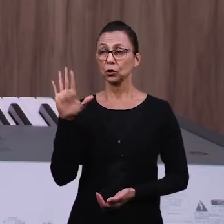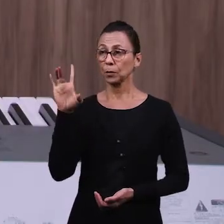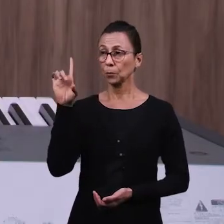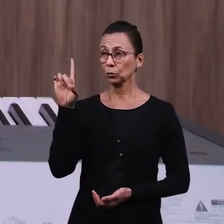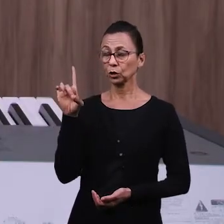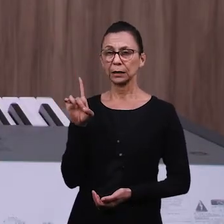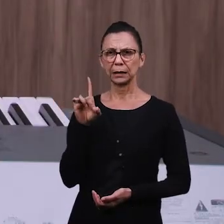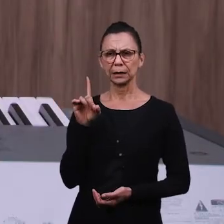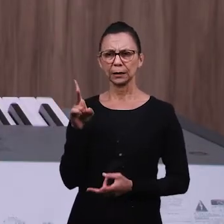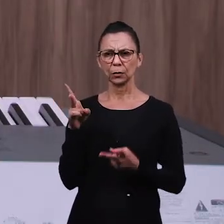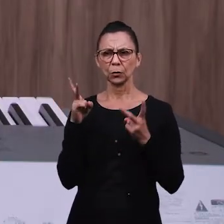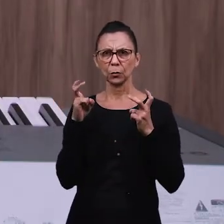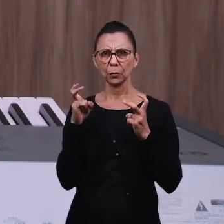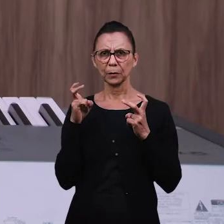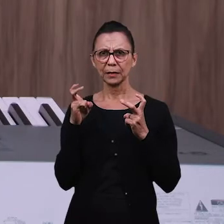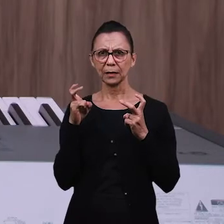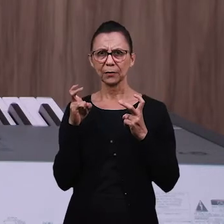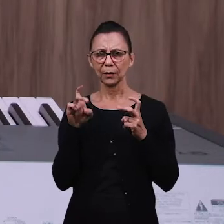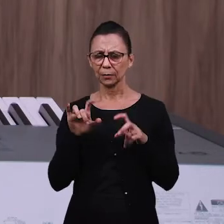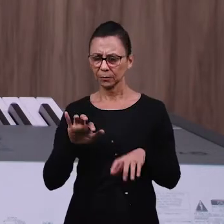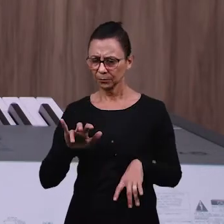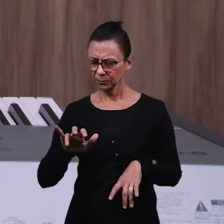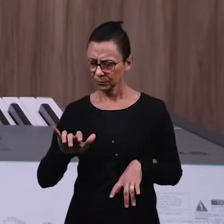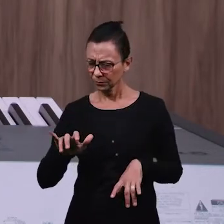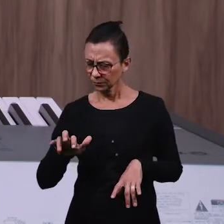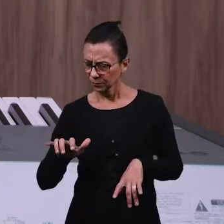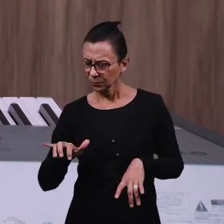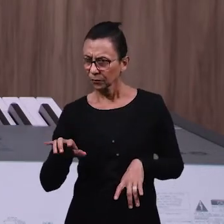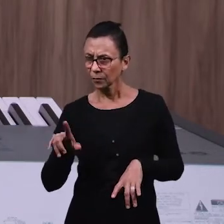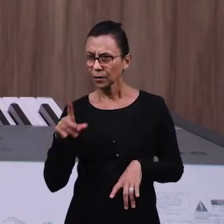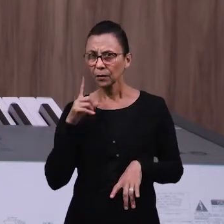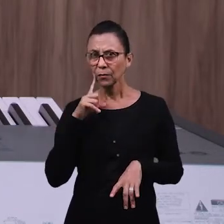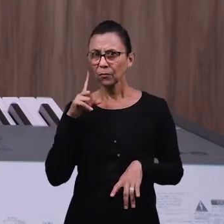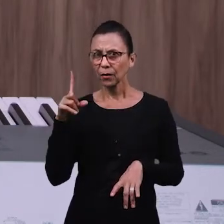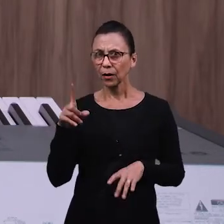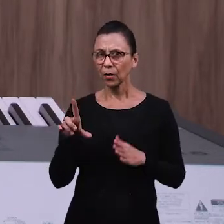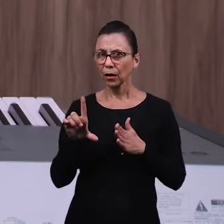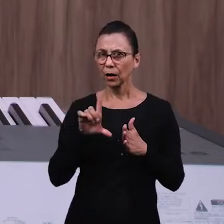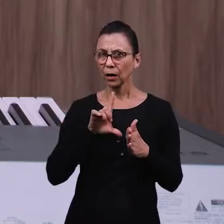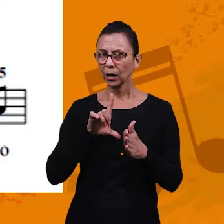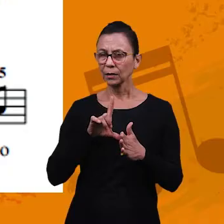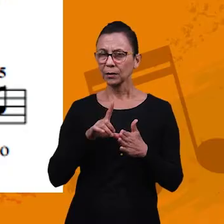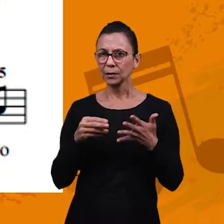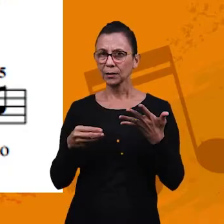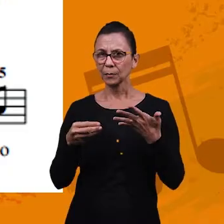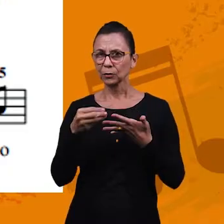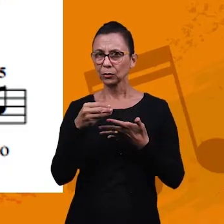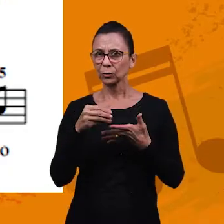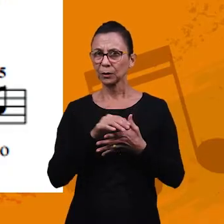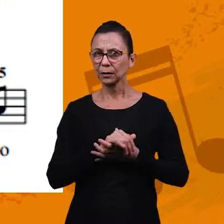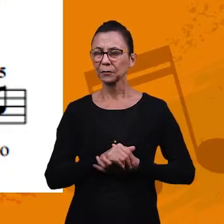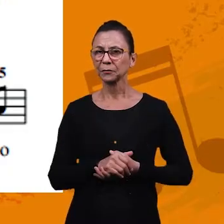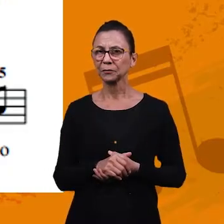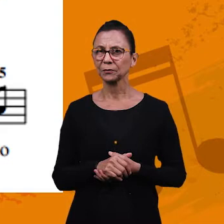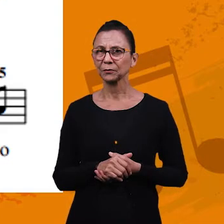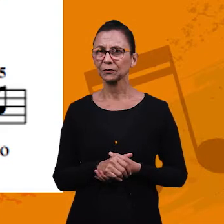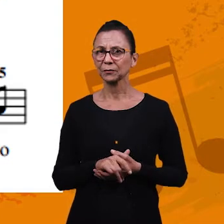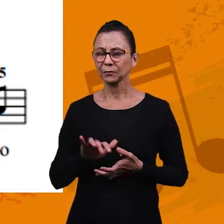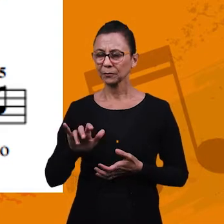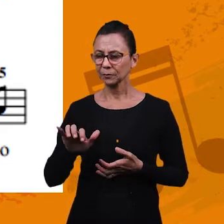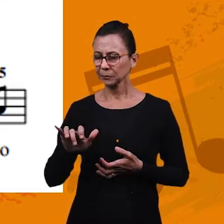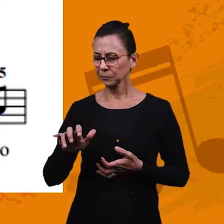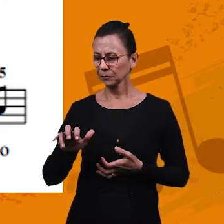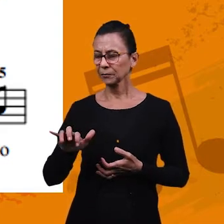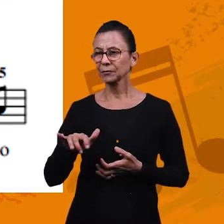c'est très important la main droite, toujours observer la doigté. Vous pouvez voir ici dans la partie précédente, la